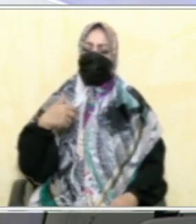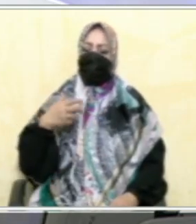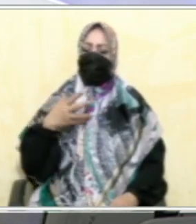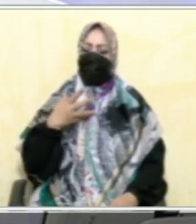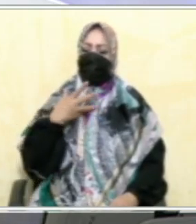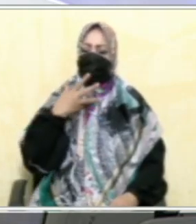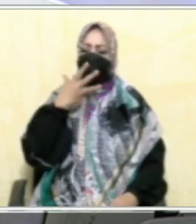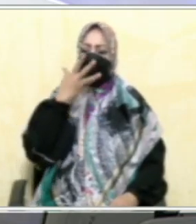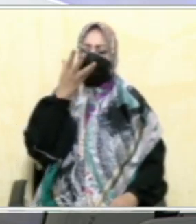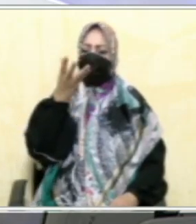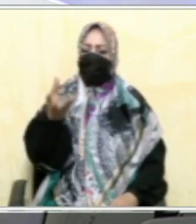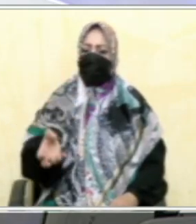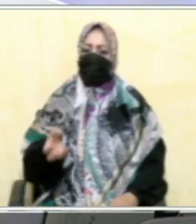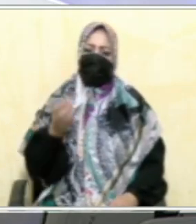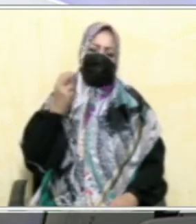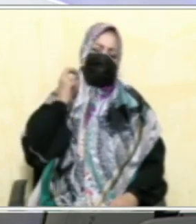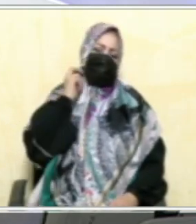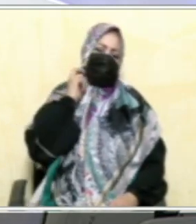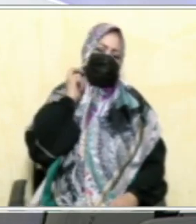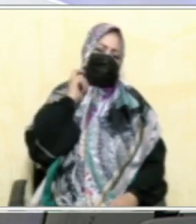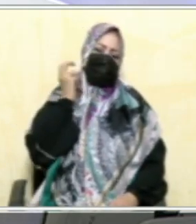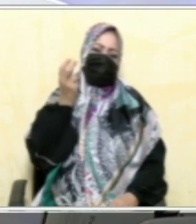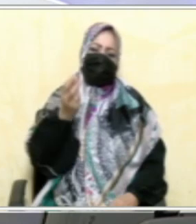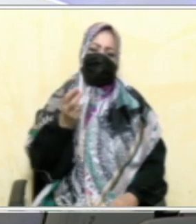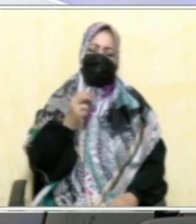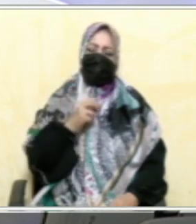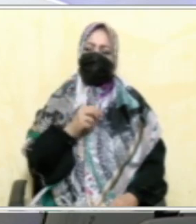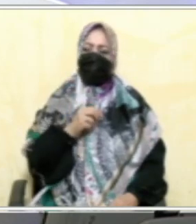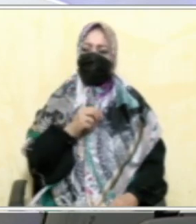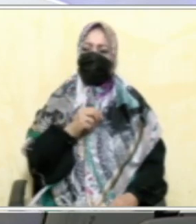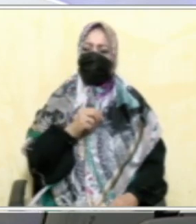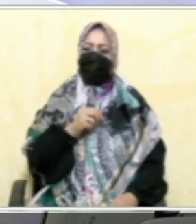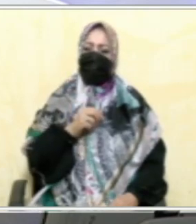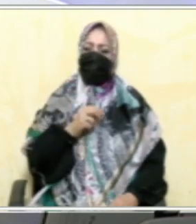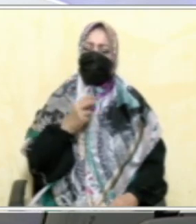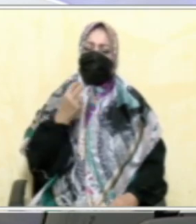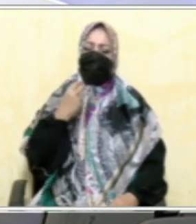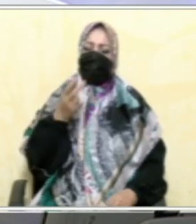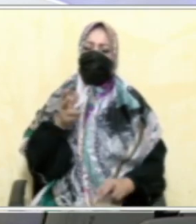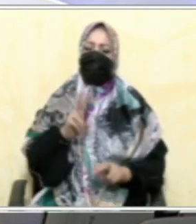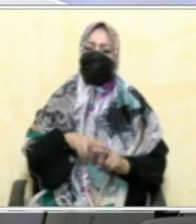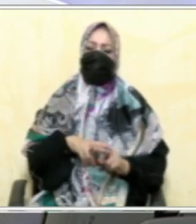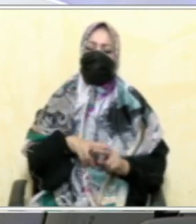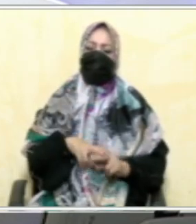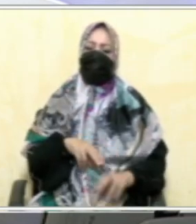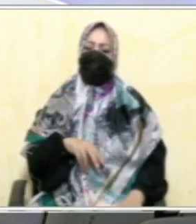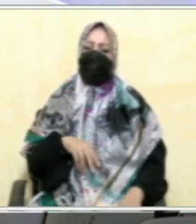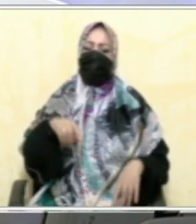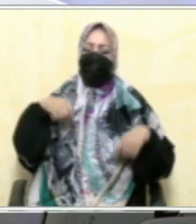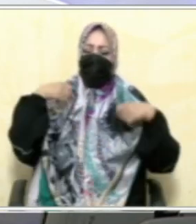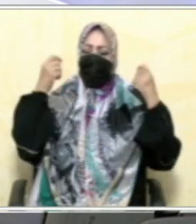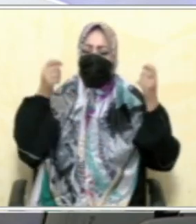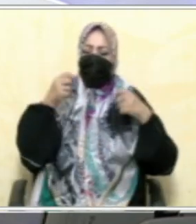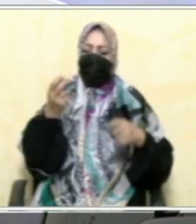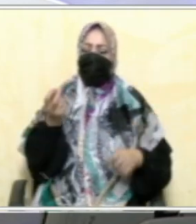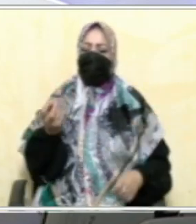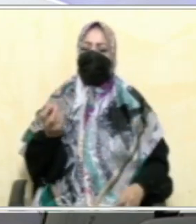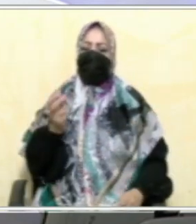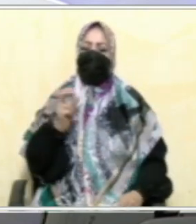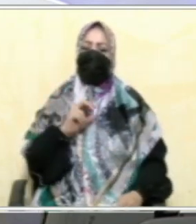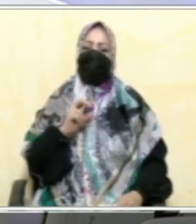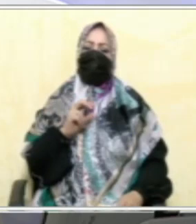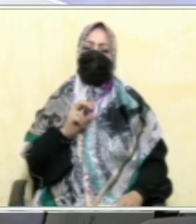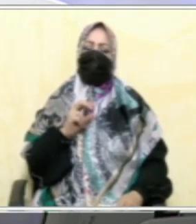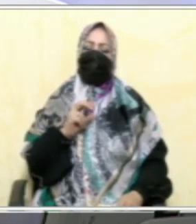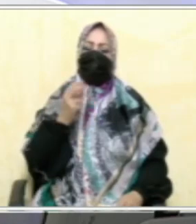الضال، حبة العلفة هذه الآن انتشرت، يعني كثير من السعي من النعاج والكباش